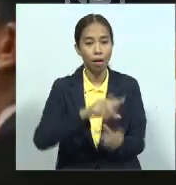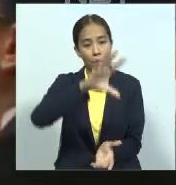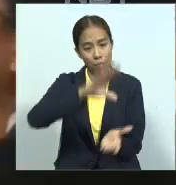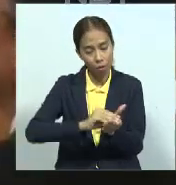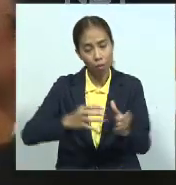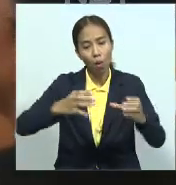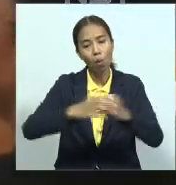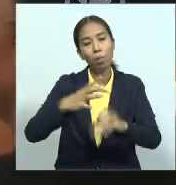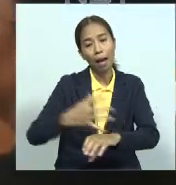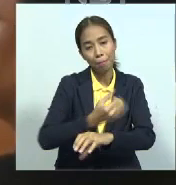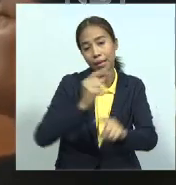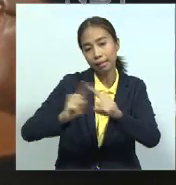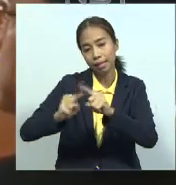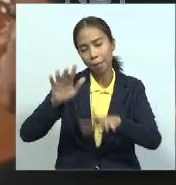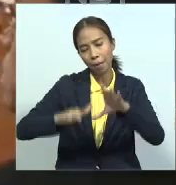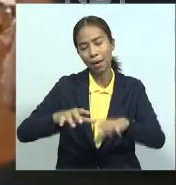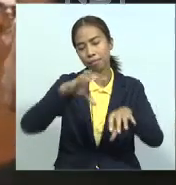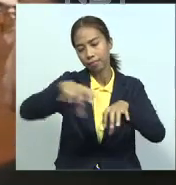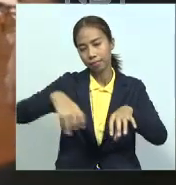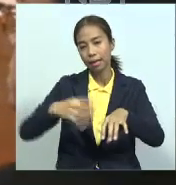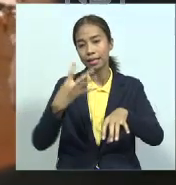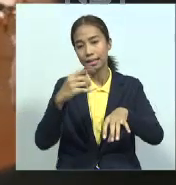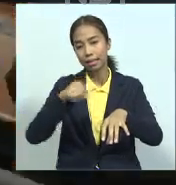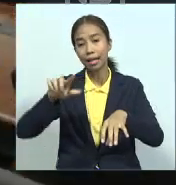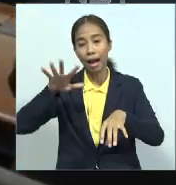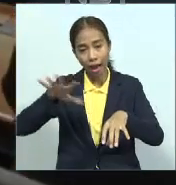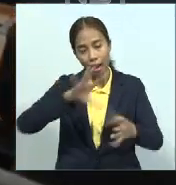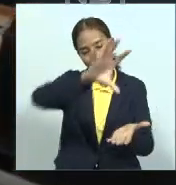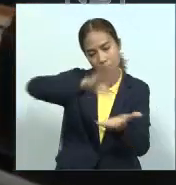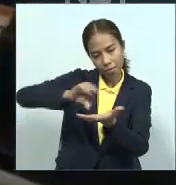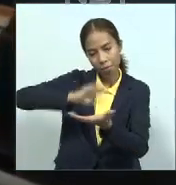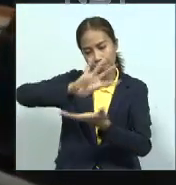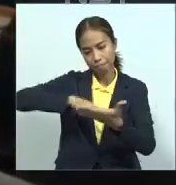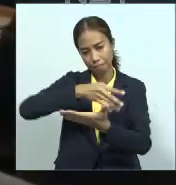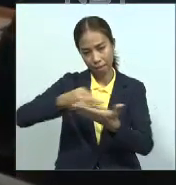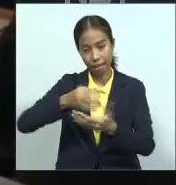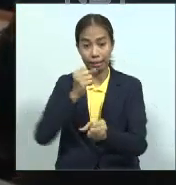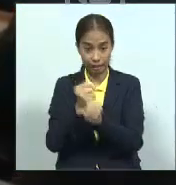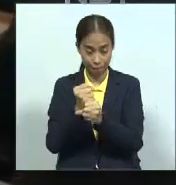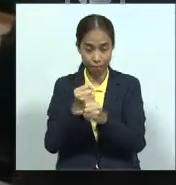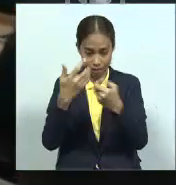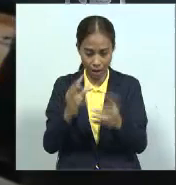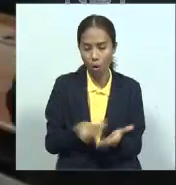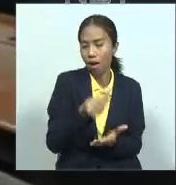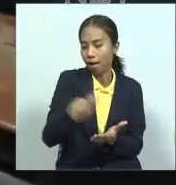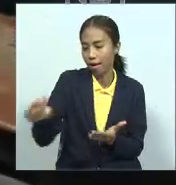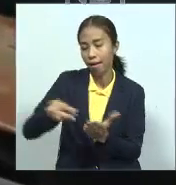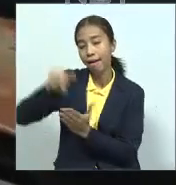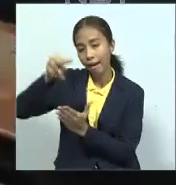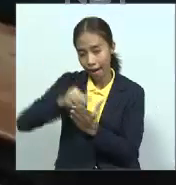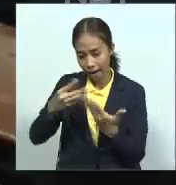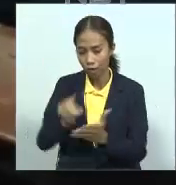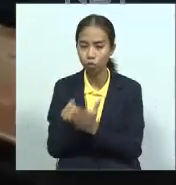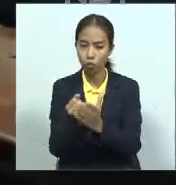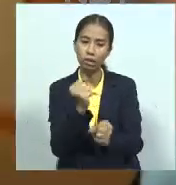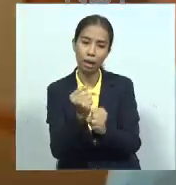4-5 พรรคจัดทำขึ้นเป็นโครงร่างมาแจกจ่ายให้กับพรรคร่วมได้พิจารณาเพื่อจัดทำให้สอดคล้องกันค่ะเบื้องต้นได้